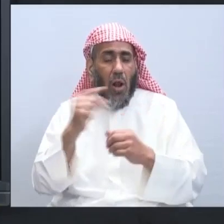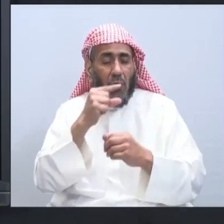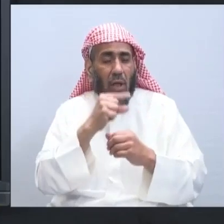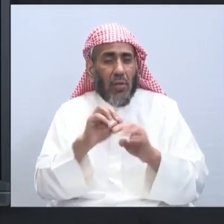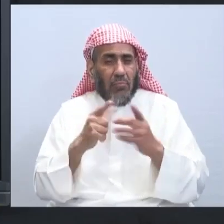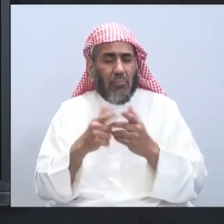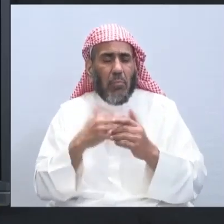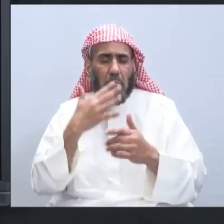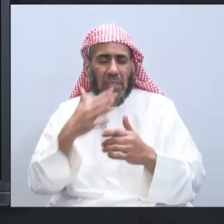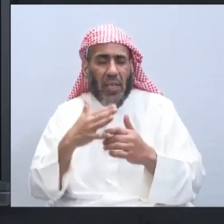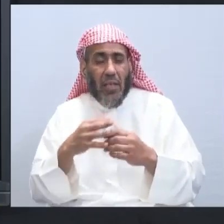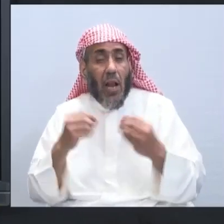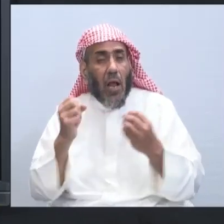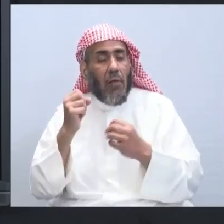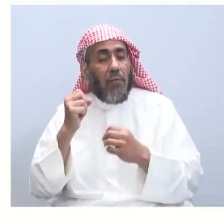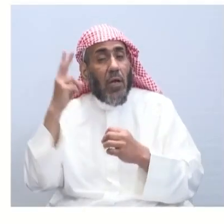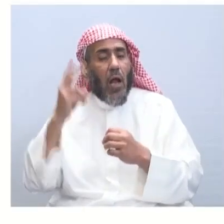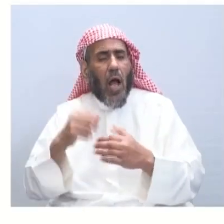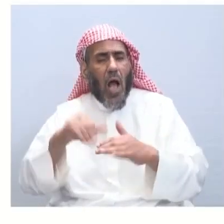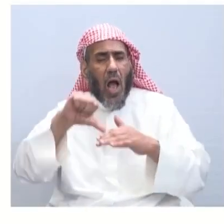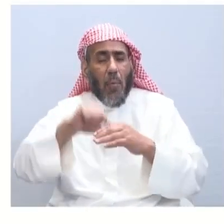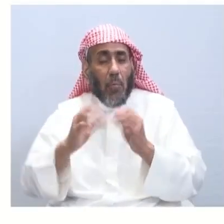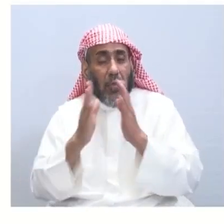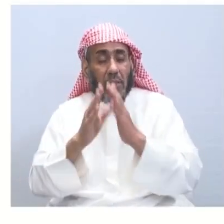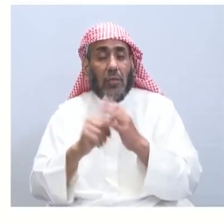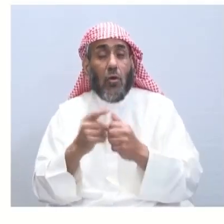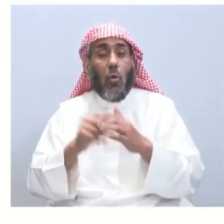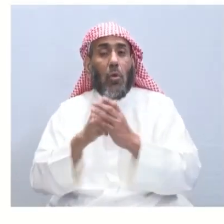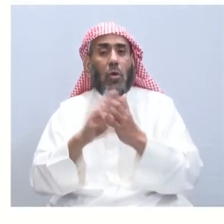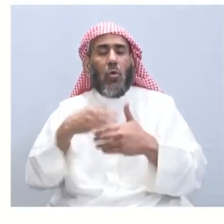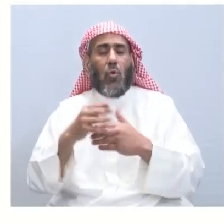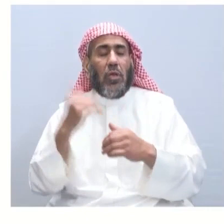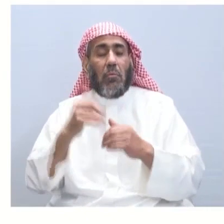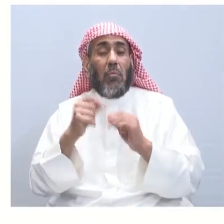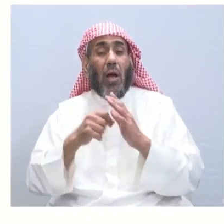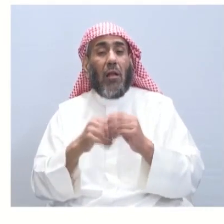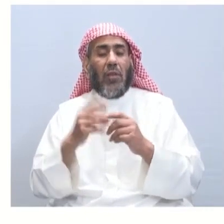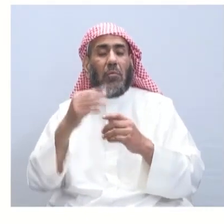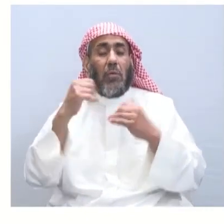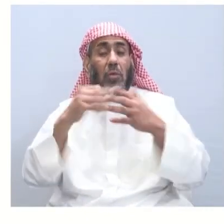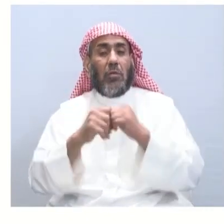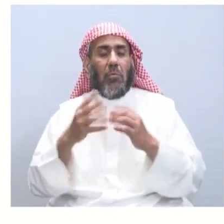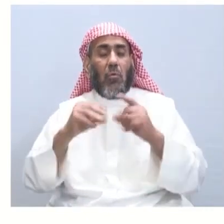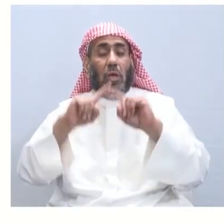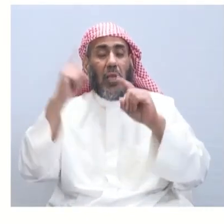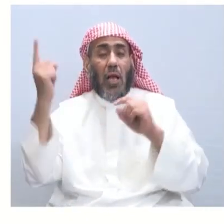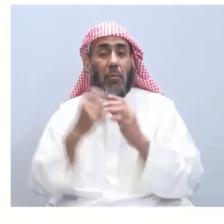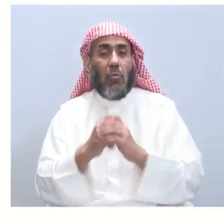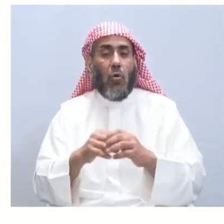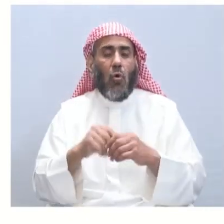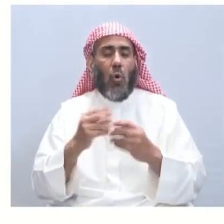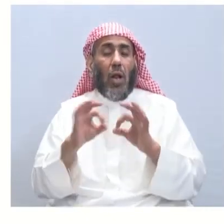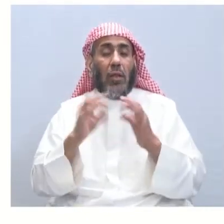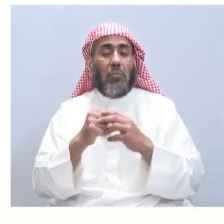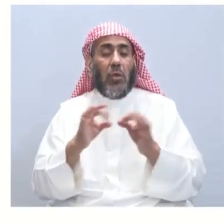الافكار ببساطه لكن فكره عميقه بالتركيز والموضوعيه ايضا ايضا اتم المقال في ادبنا العربي الحديث بموضوعات العامه والقضايا